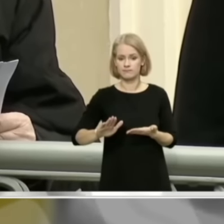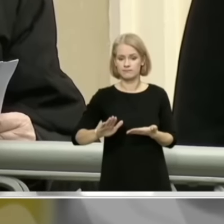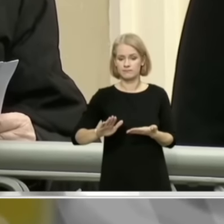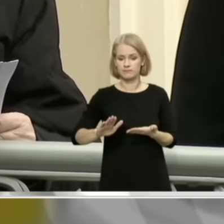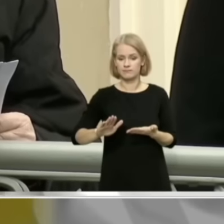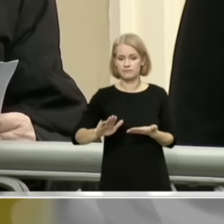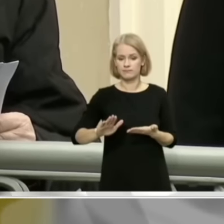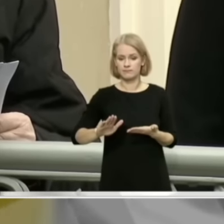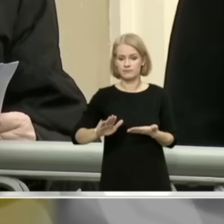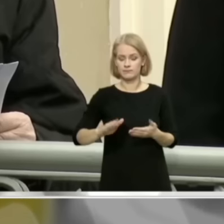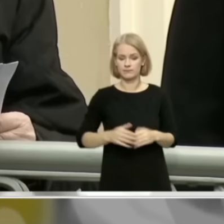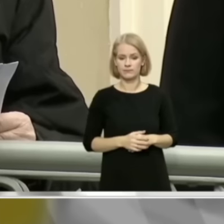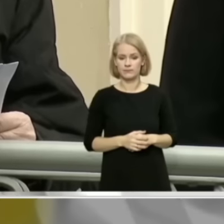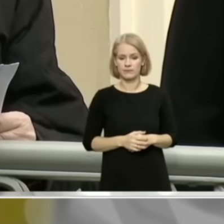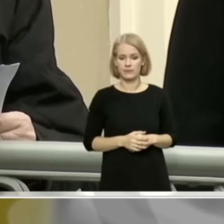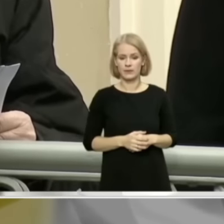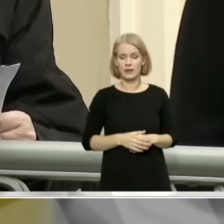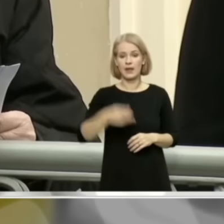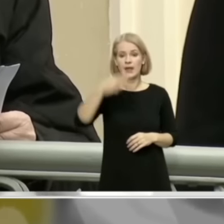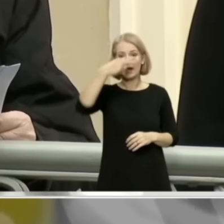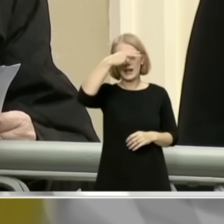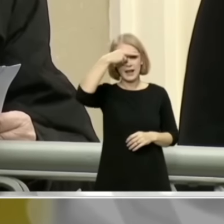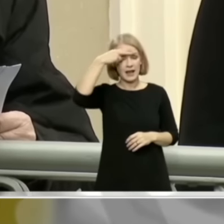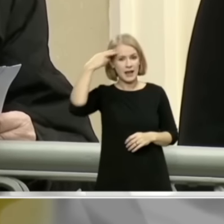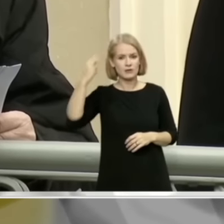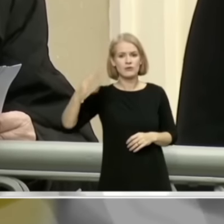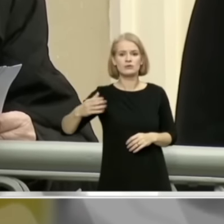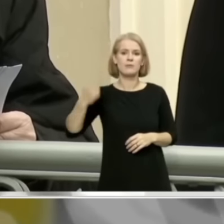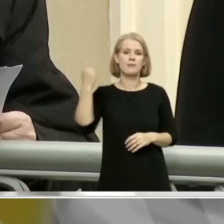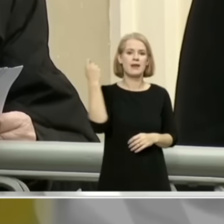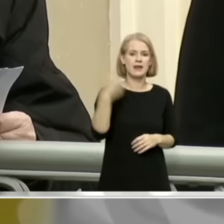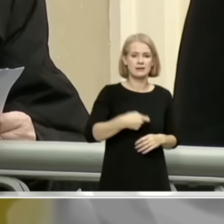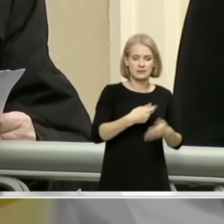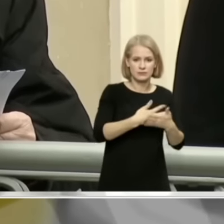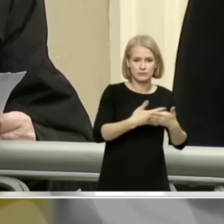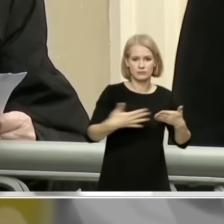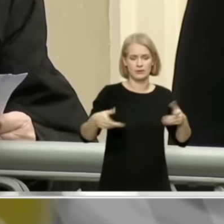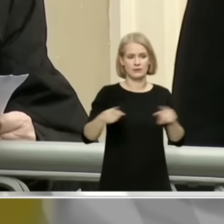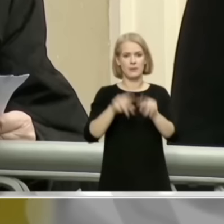Lietuvos prezidentai ir ministrai,